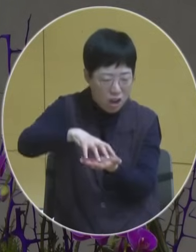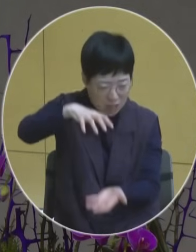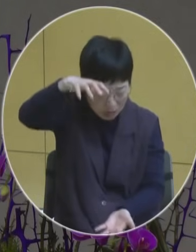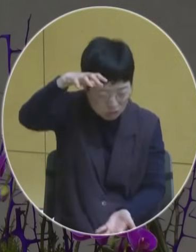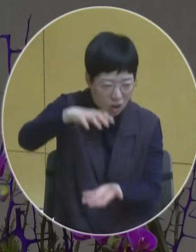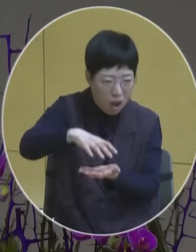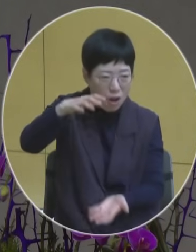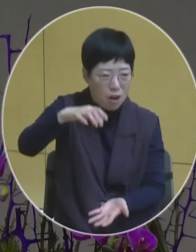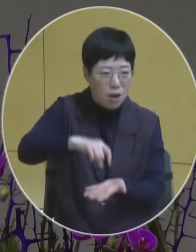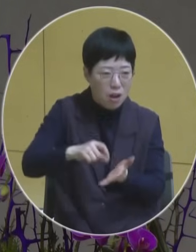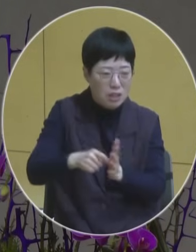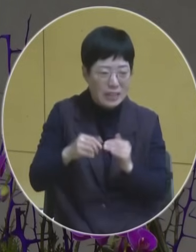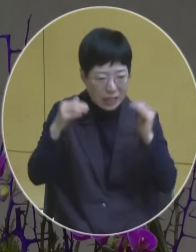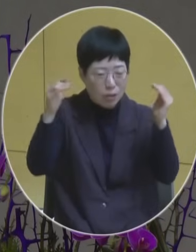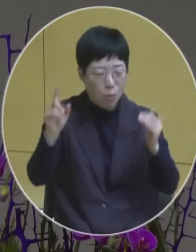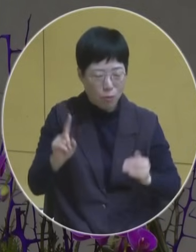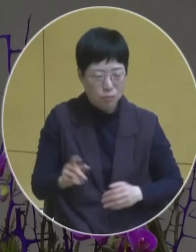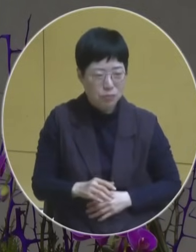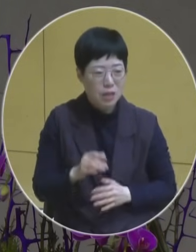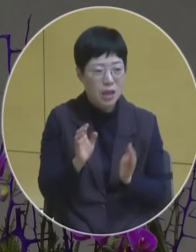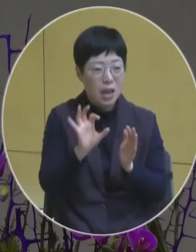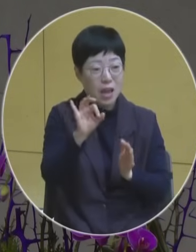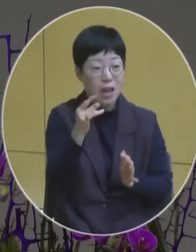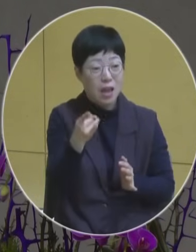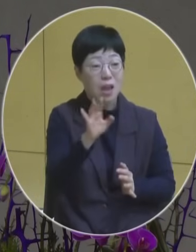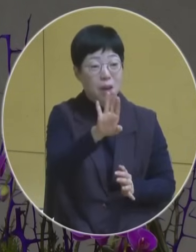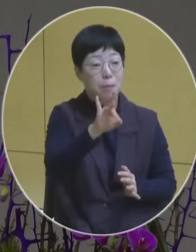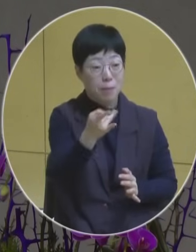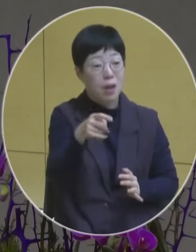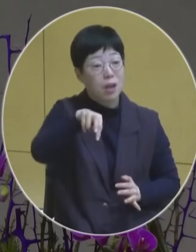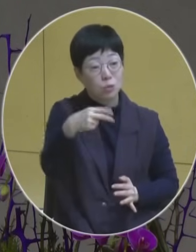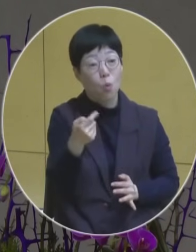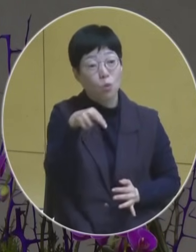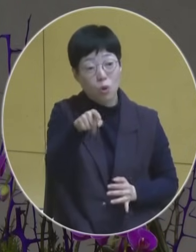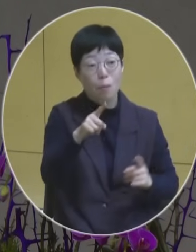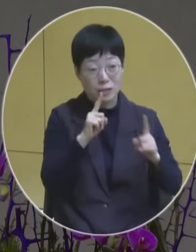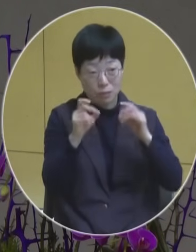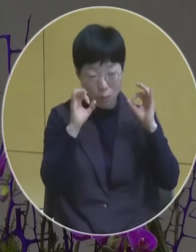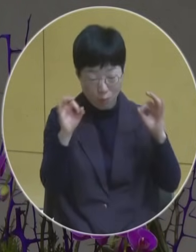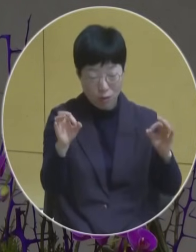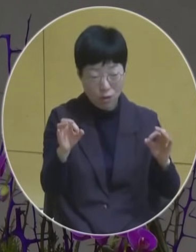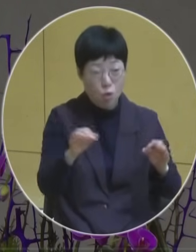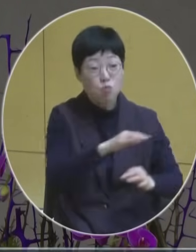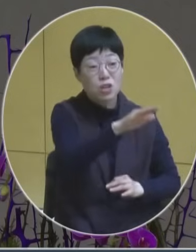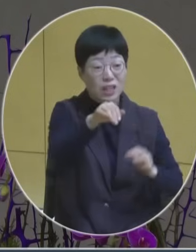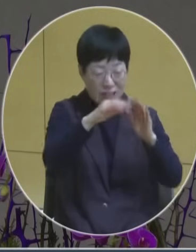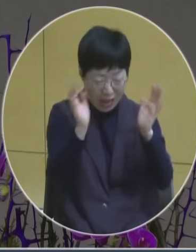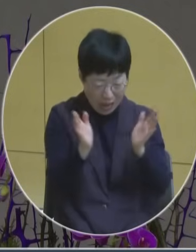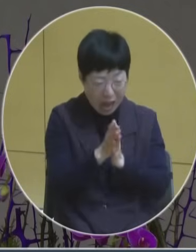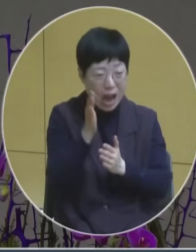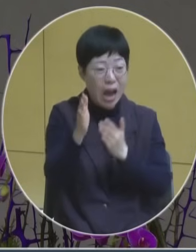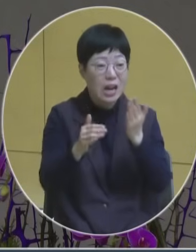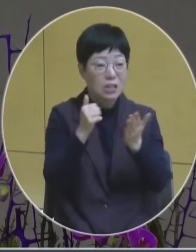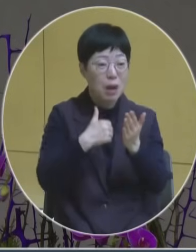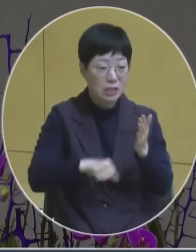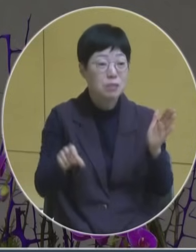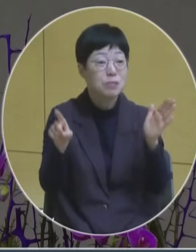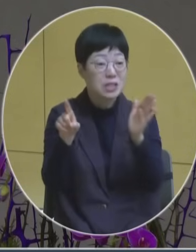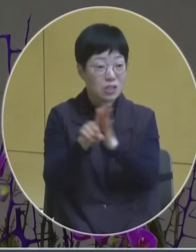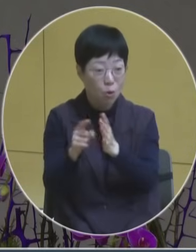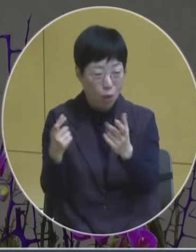것입니다. 자, 자라는 것. 에베소서 4장 13절부터 15절까지 말씀 제가 읽어드릴게요. 우리가 다 하나님의 아들을 믿는